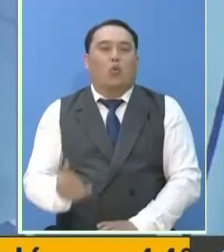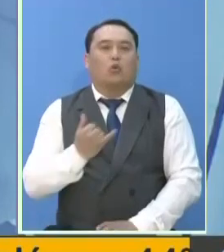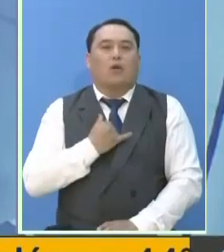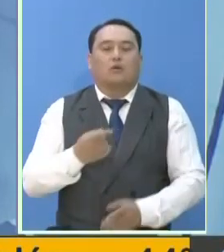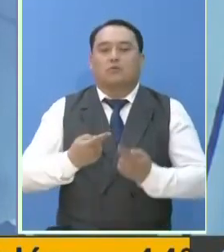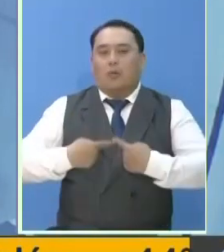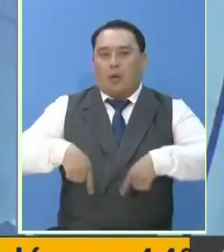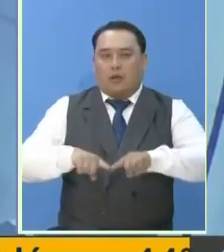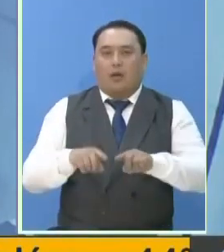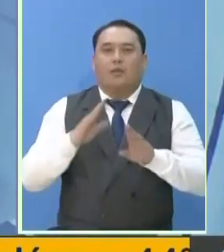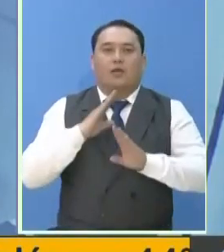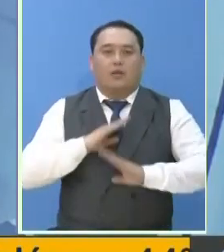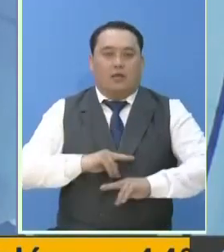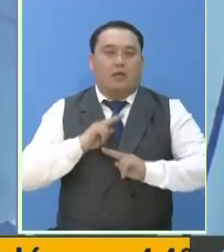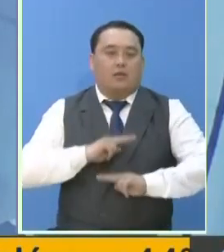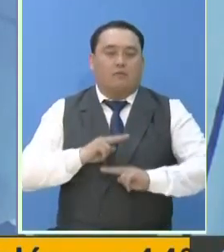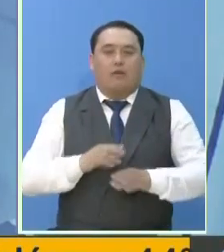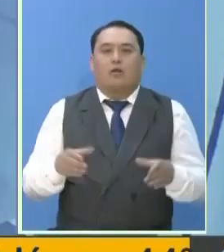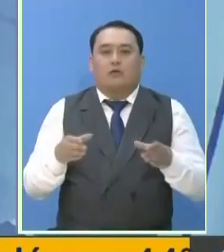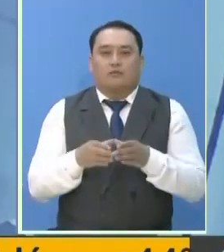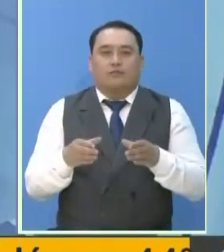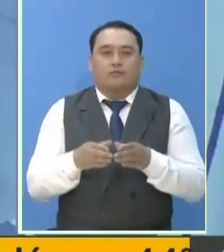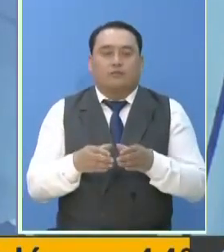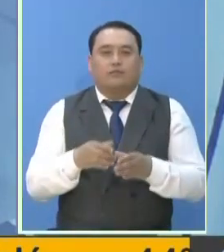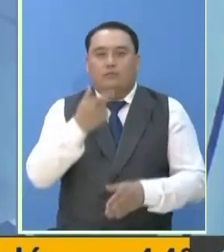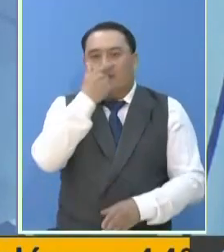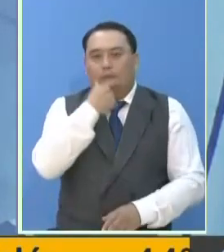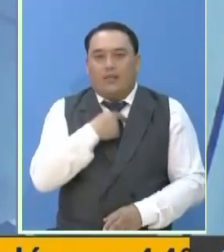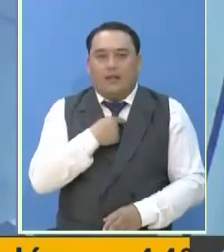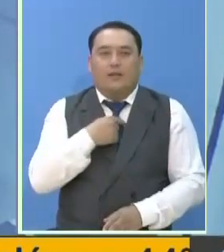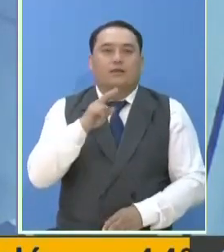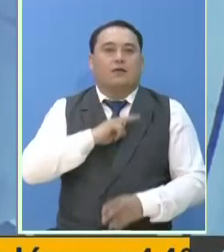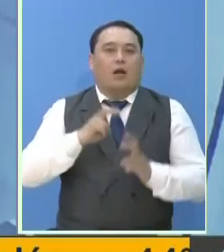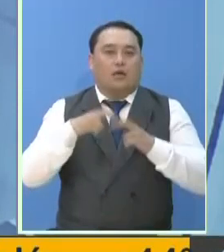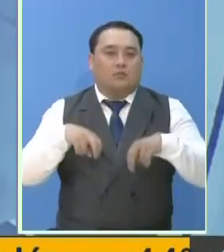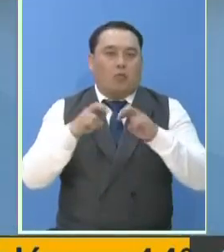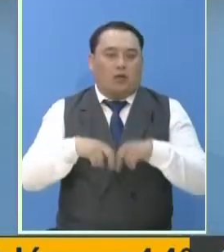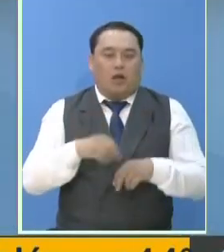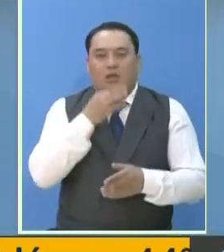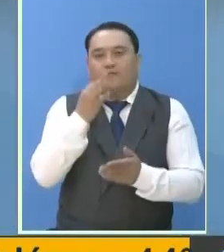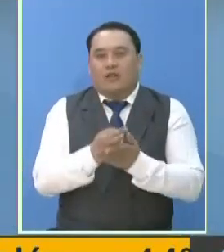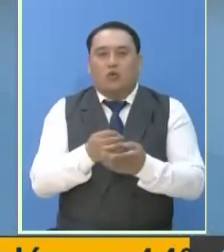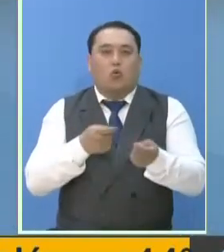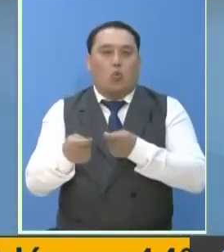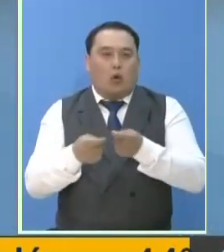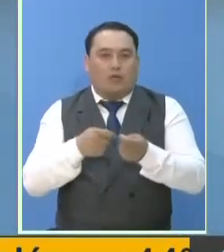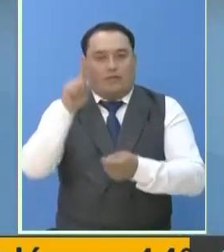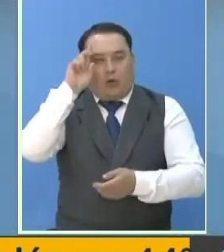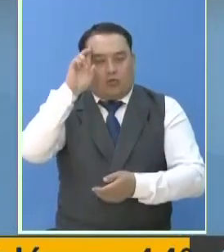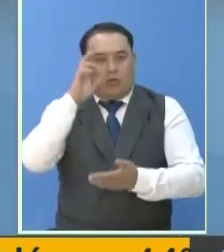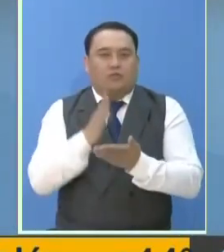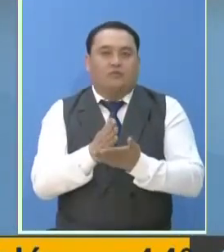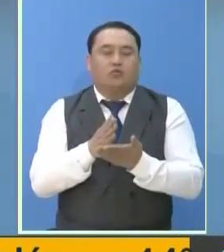департаменте работает коллегиальный орган Советы по этике, который рассматривает ответственность руководящих должностей государственных